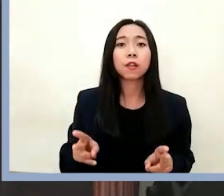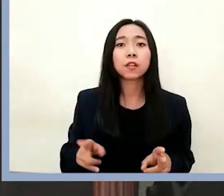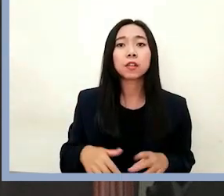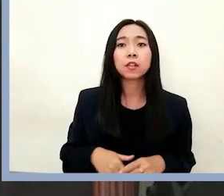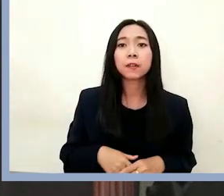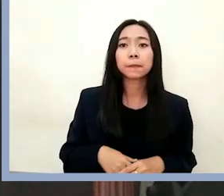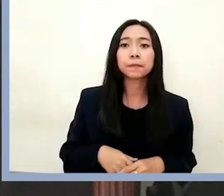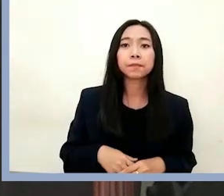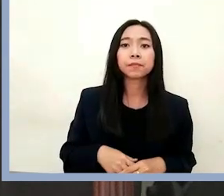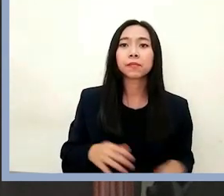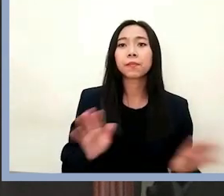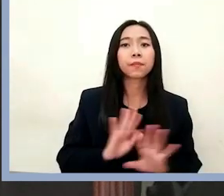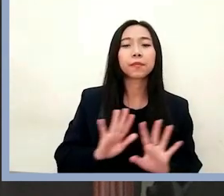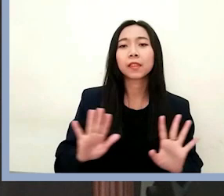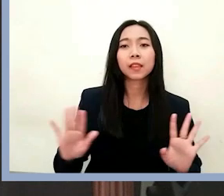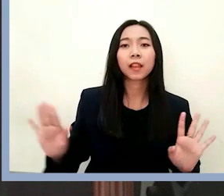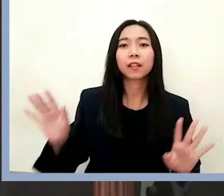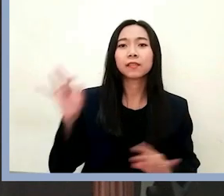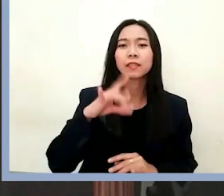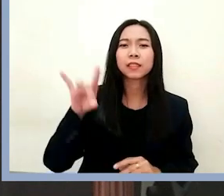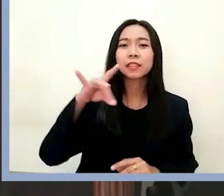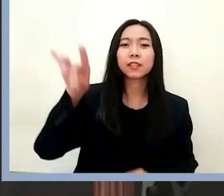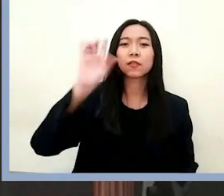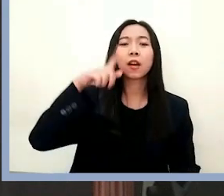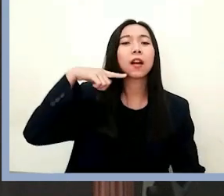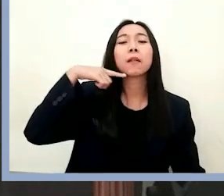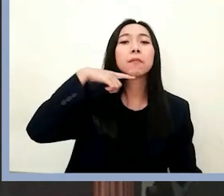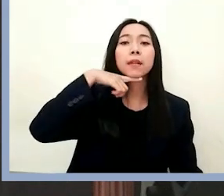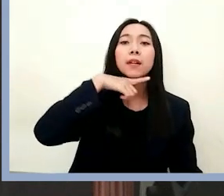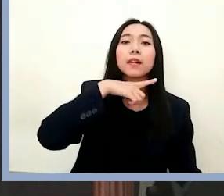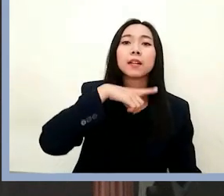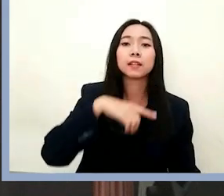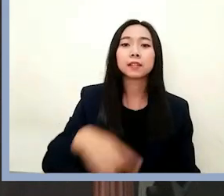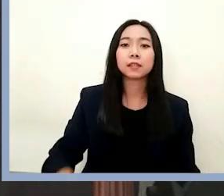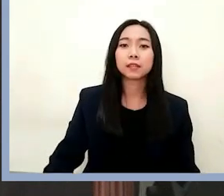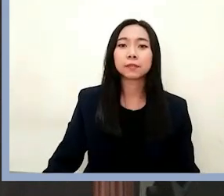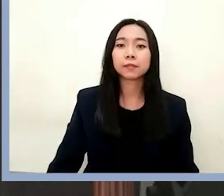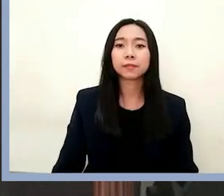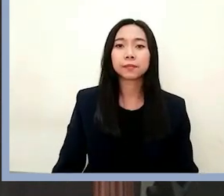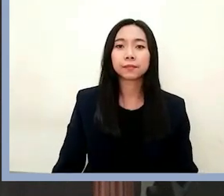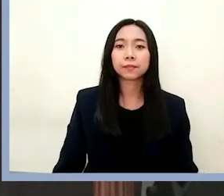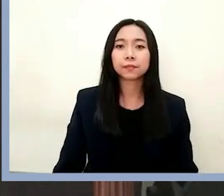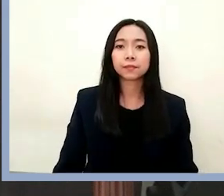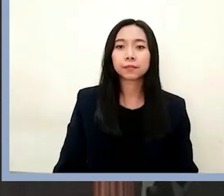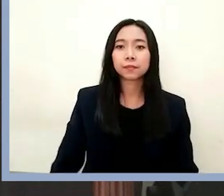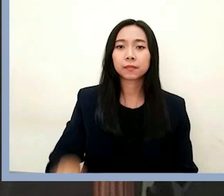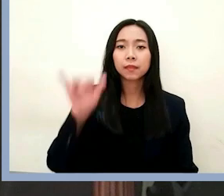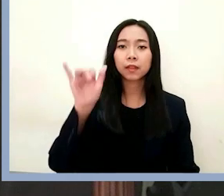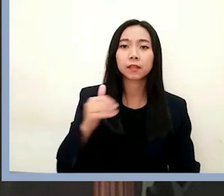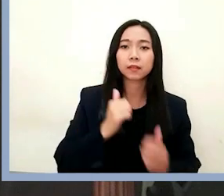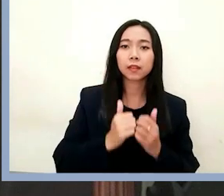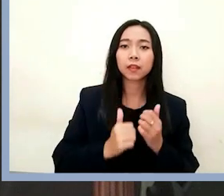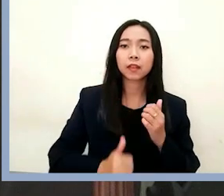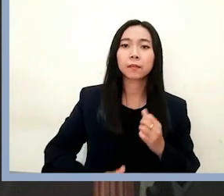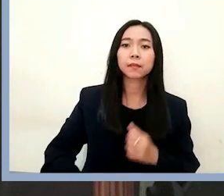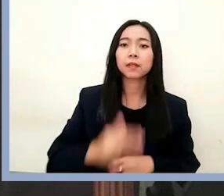orang yang tak berjiwa pun ibu yang